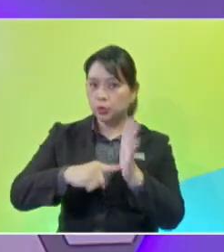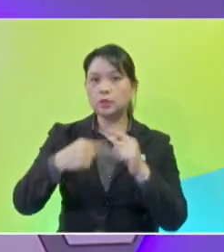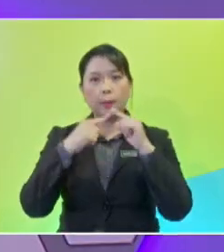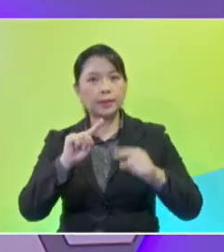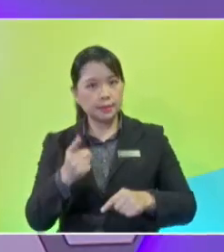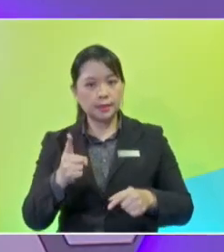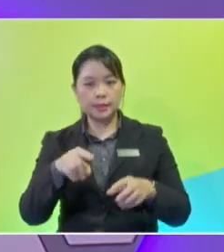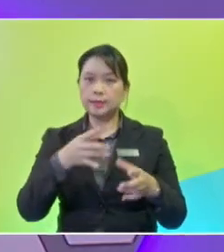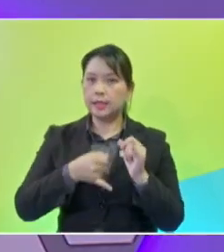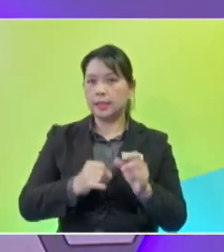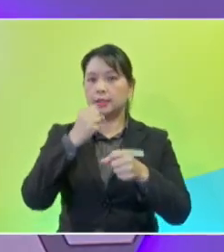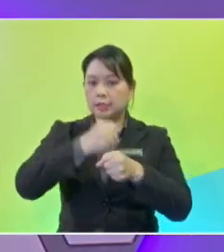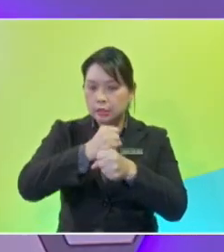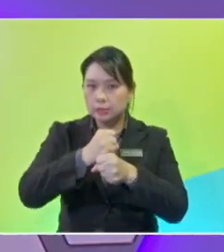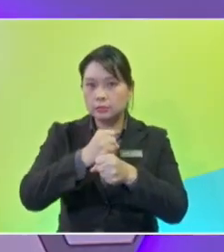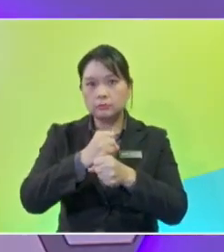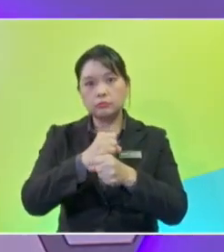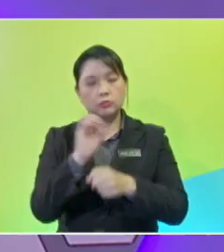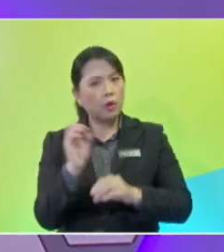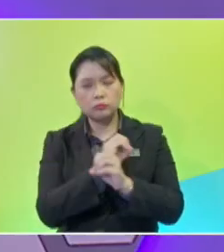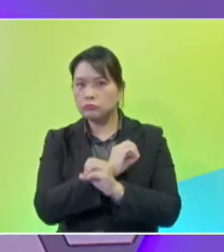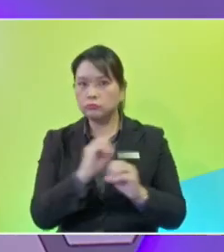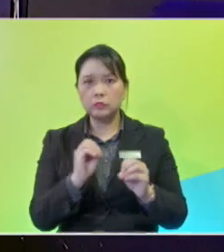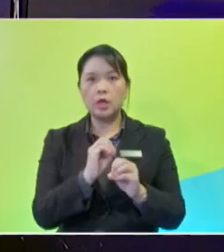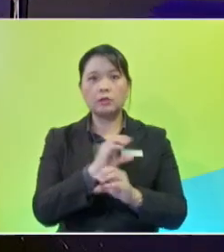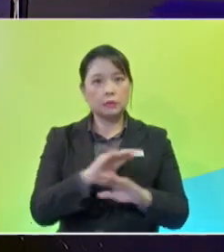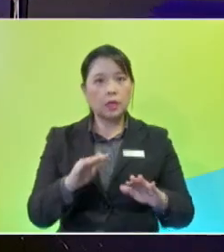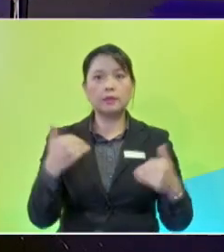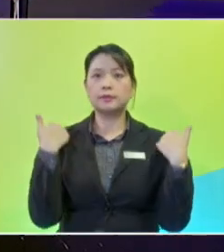tidak ada Bun susah juga baca tulis